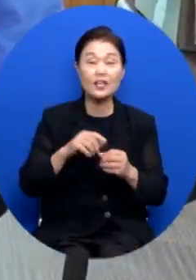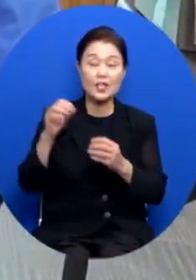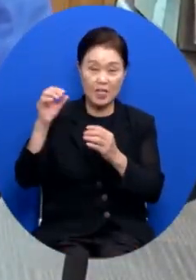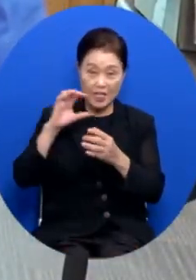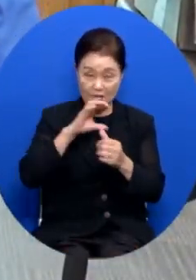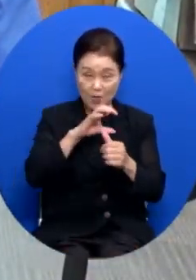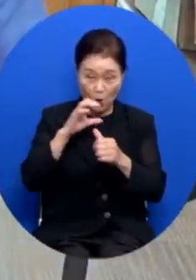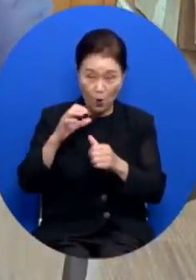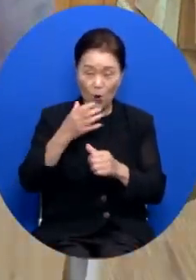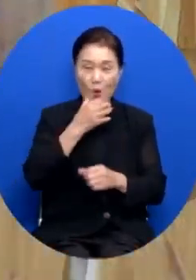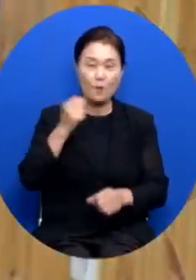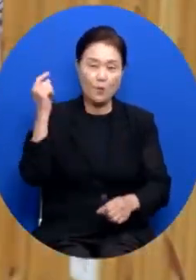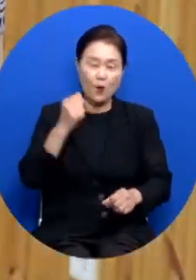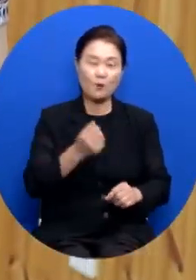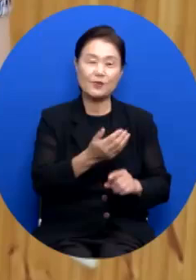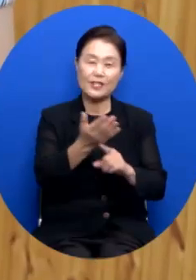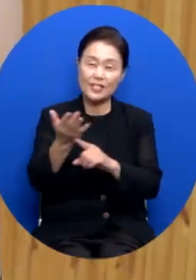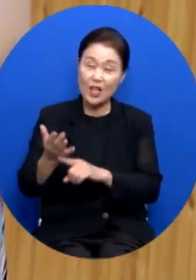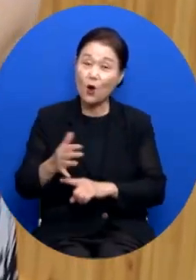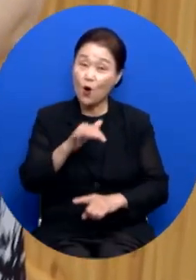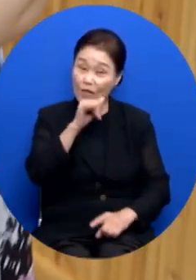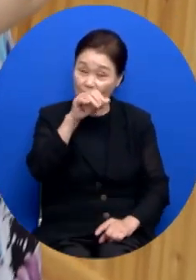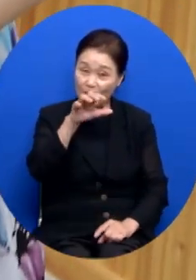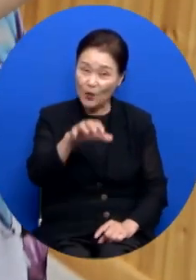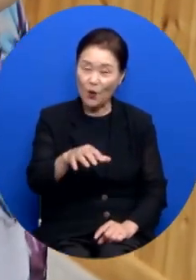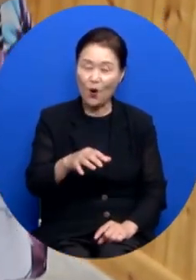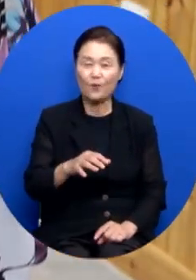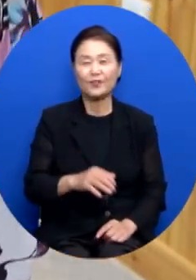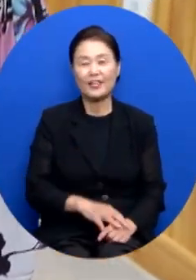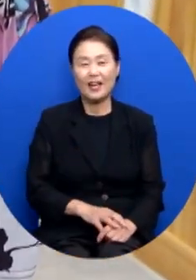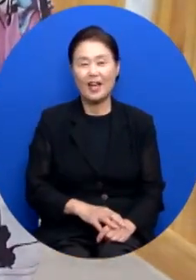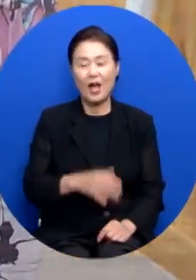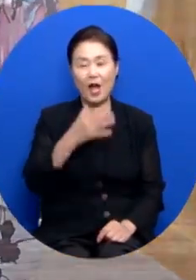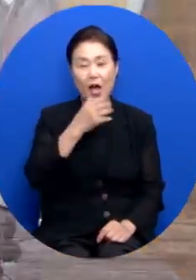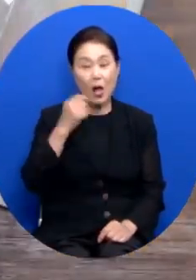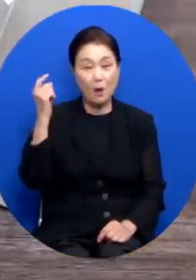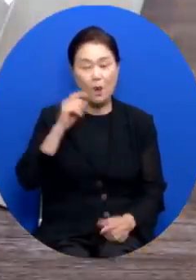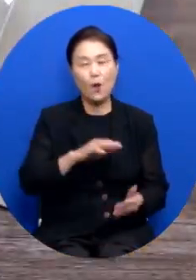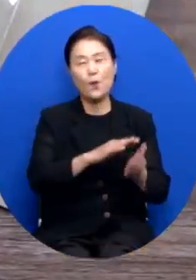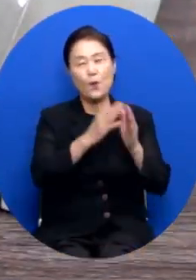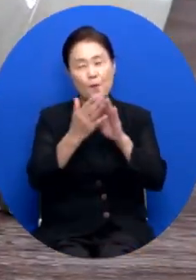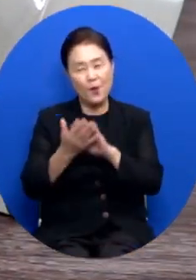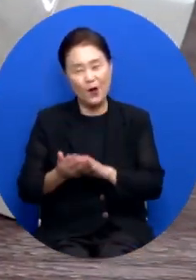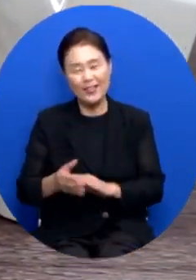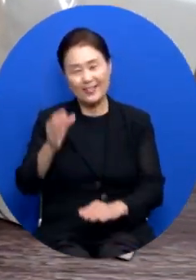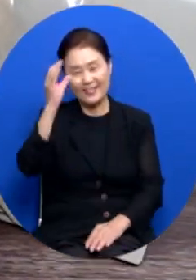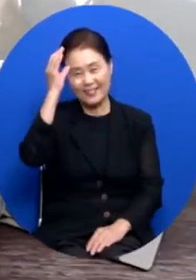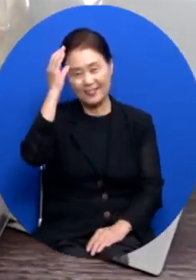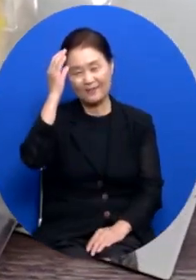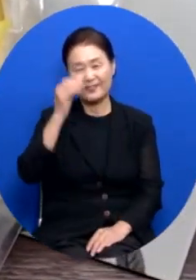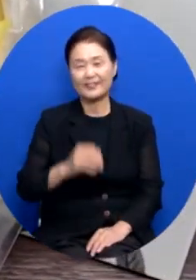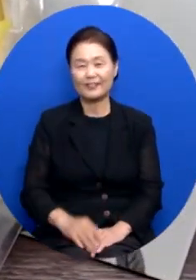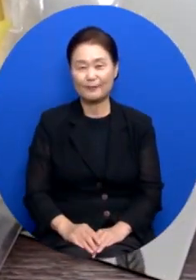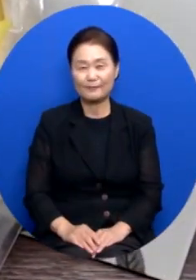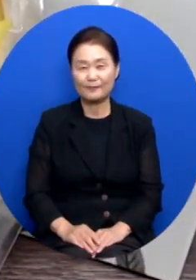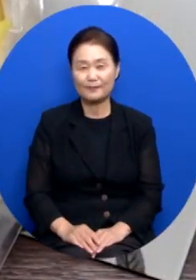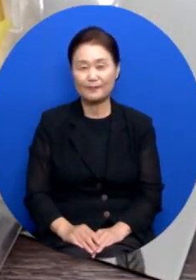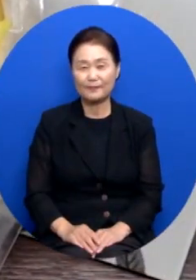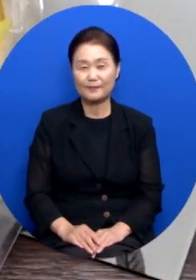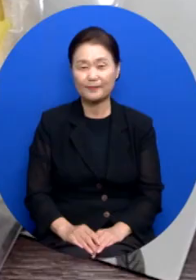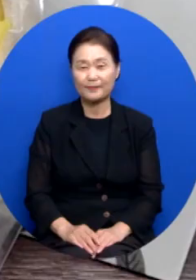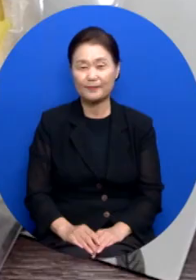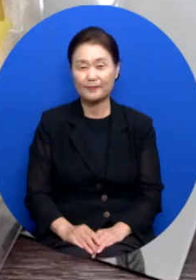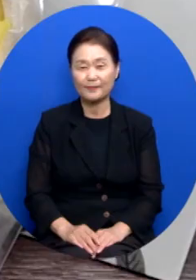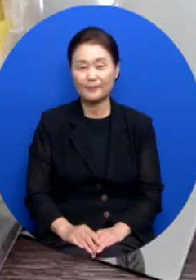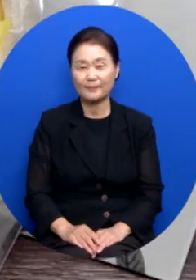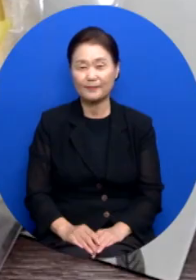접목하고자 힘쓰는 땅끝 노예의 새로운 시도가 서남해안권 복음화를 이끌어갈 수 있길 기대해봅니다. CTS 뉴스